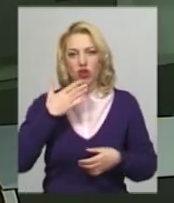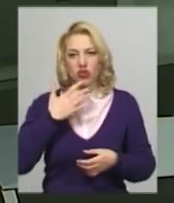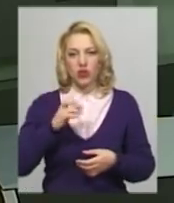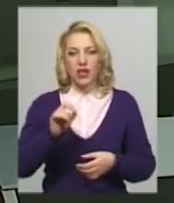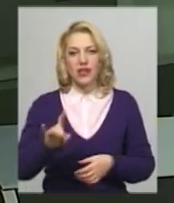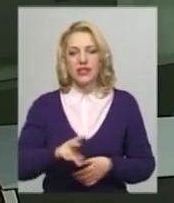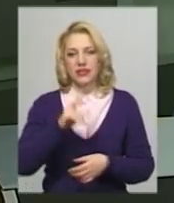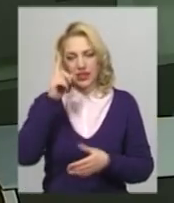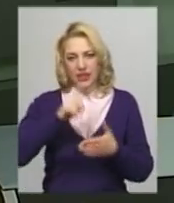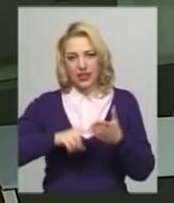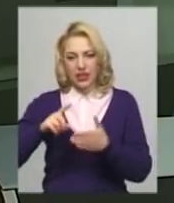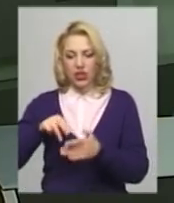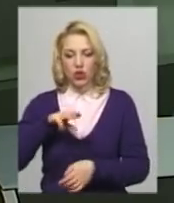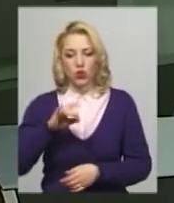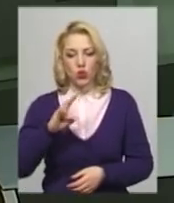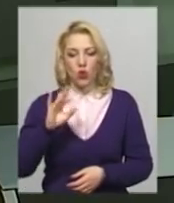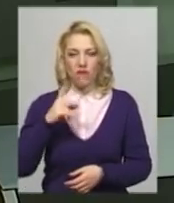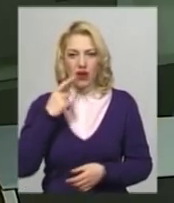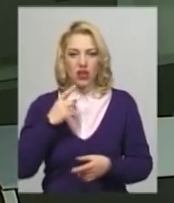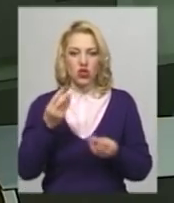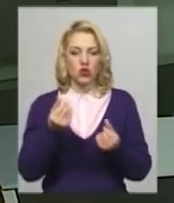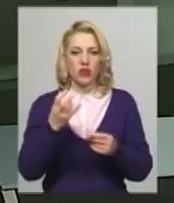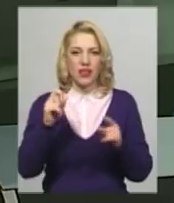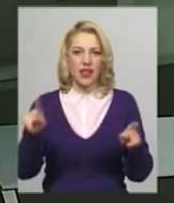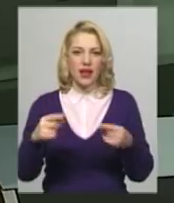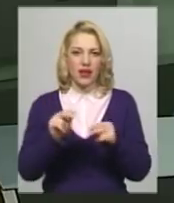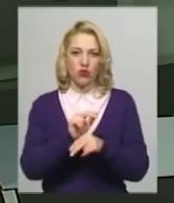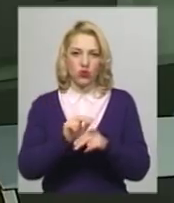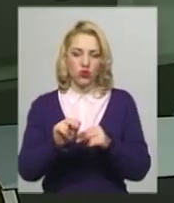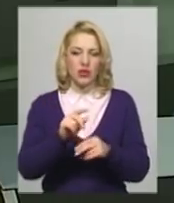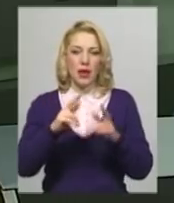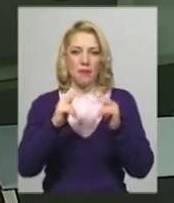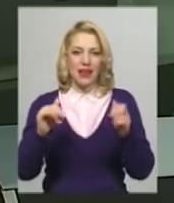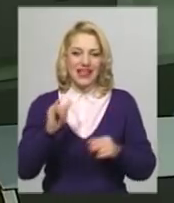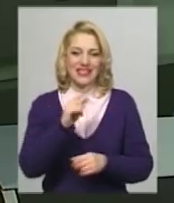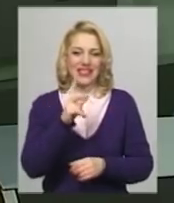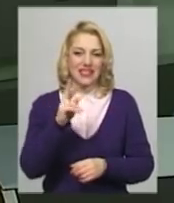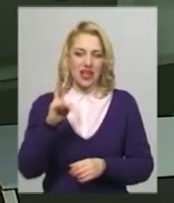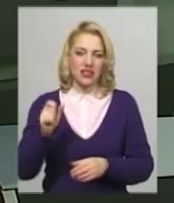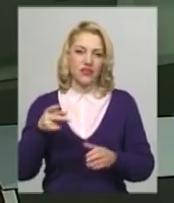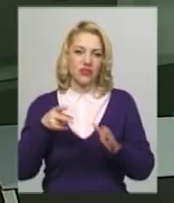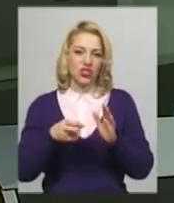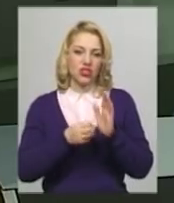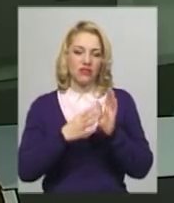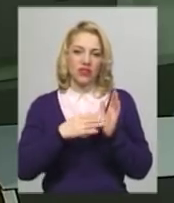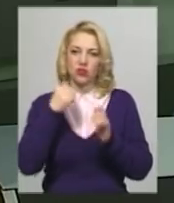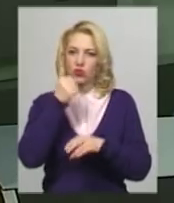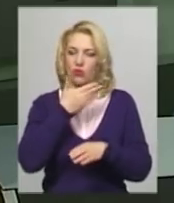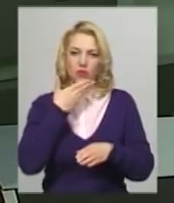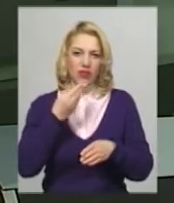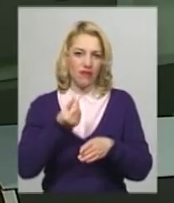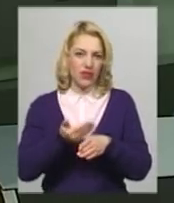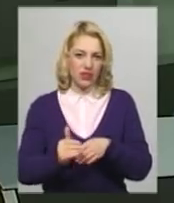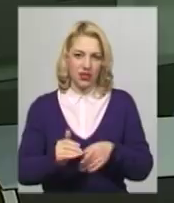та релігії Ірина Трунова каже, грошей на реконструкцію палацу Візяславі з обласного бюджету на 2019 рік не виділили.